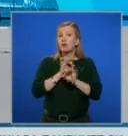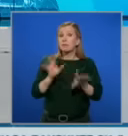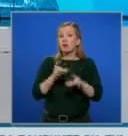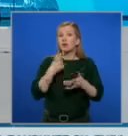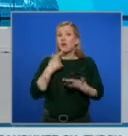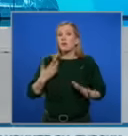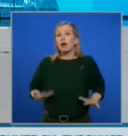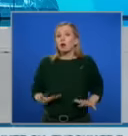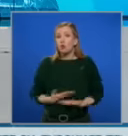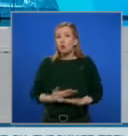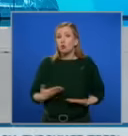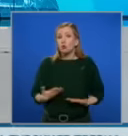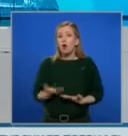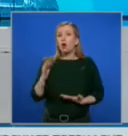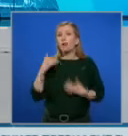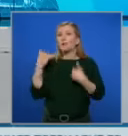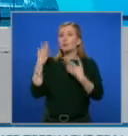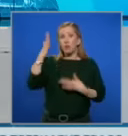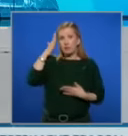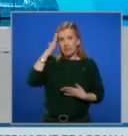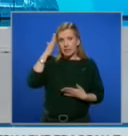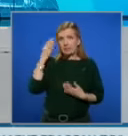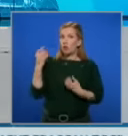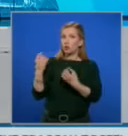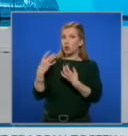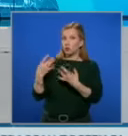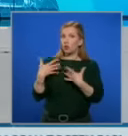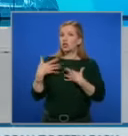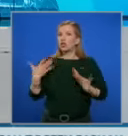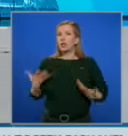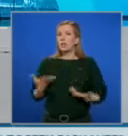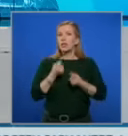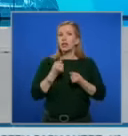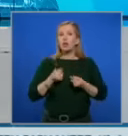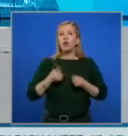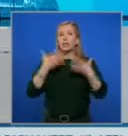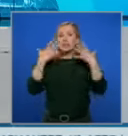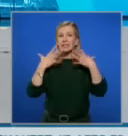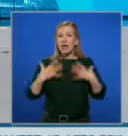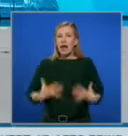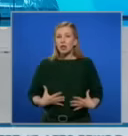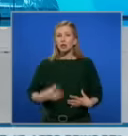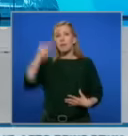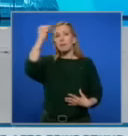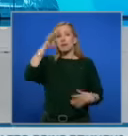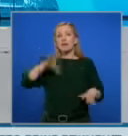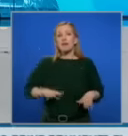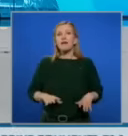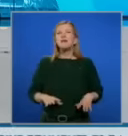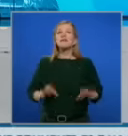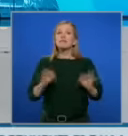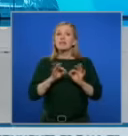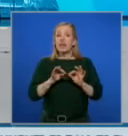това от какво имат нужда. От външното ни министерство съобщиха, че е намерено тялото на издирвания български гражданин в